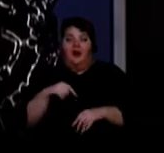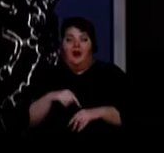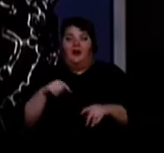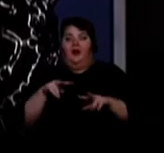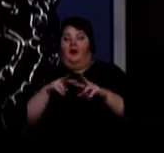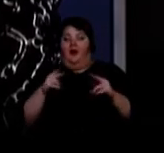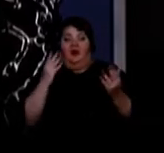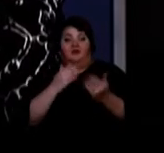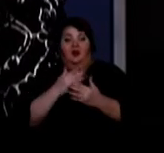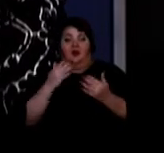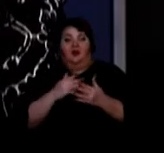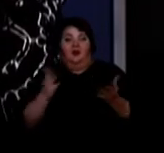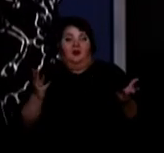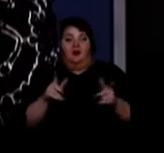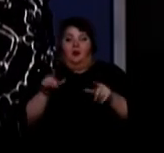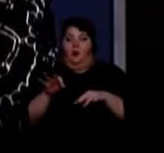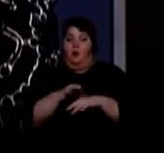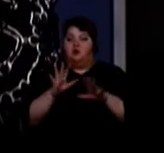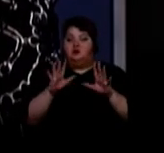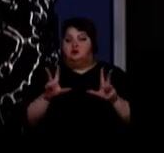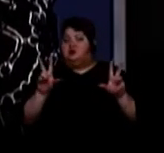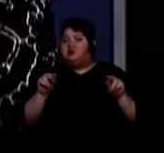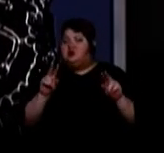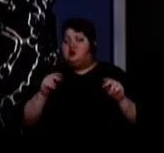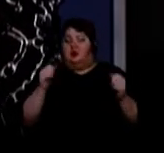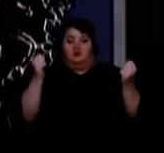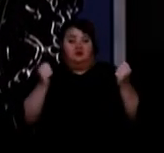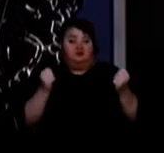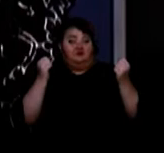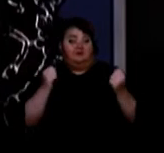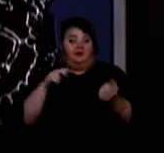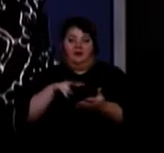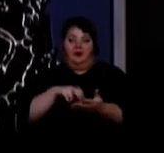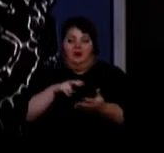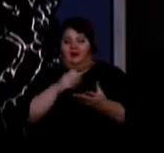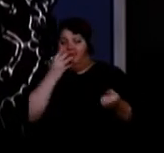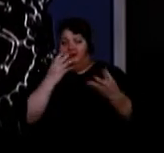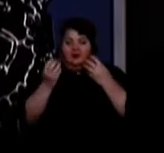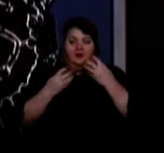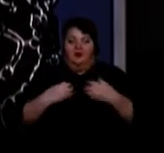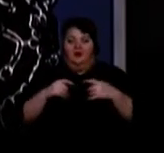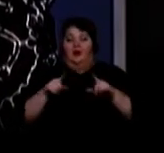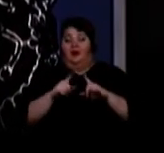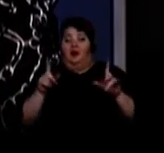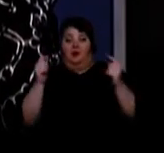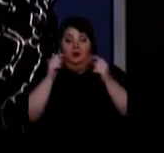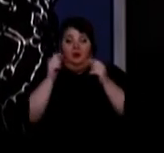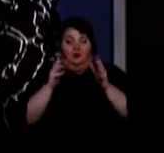как в сериалах. Что муж сейчас тут будет от радости цветы дарить. Это сейчас будет такая